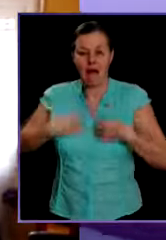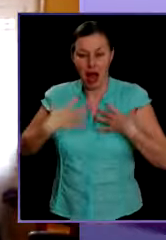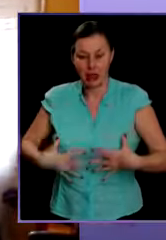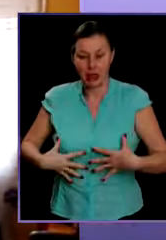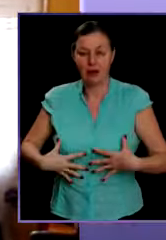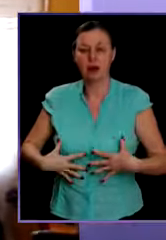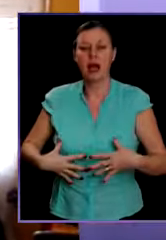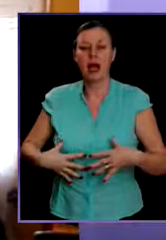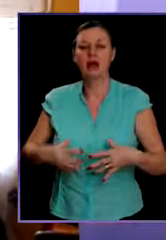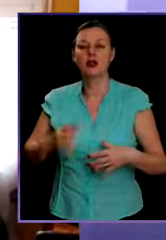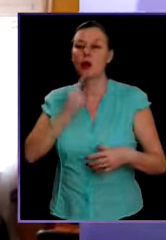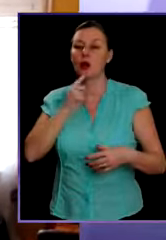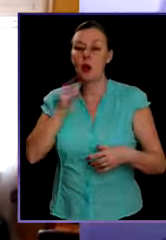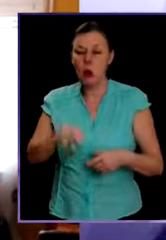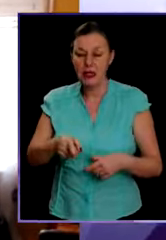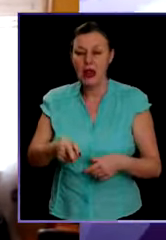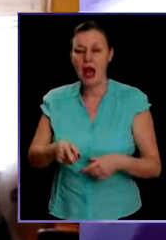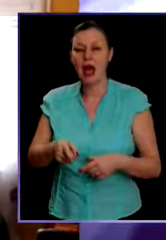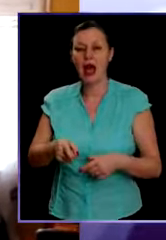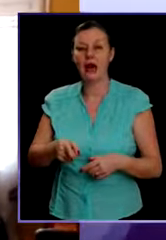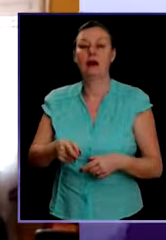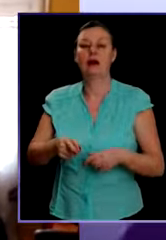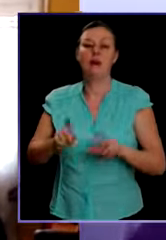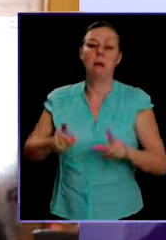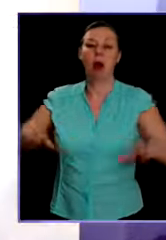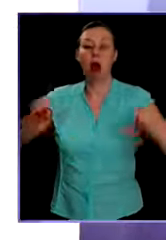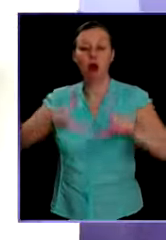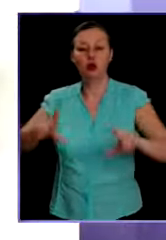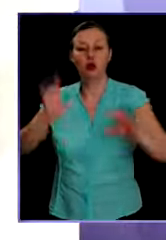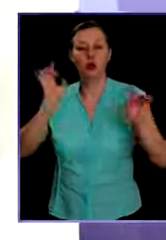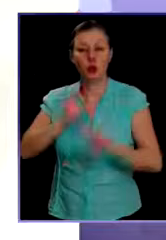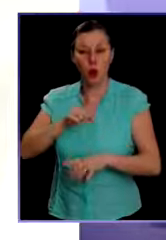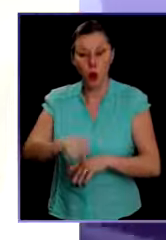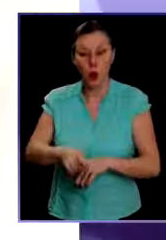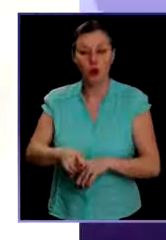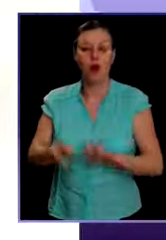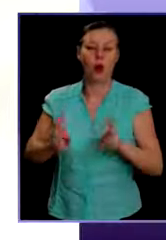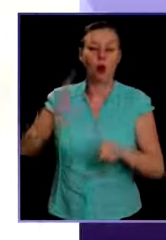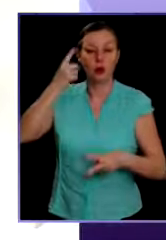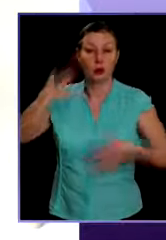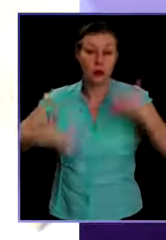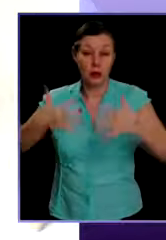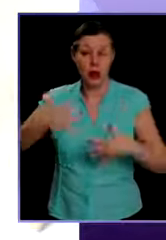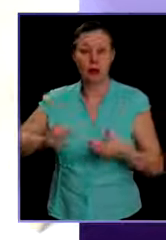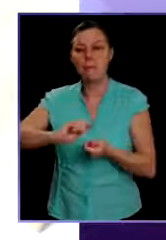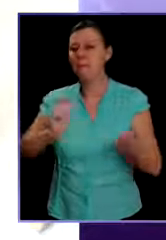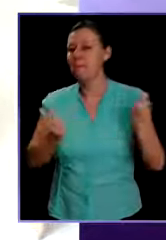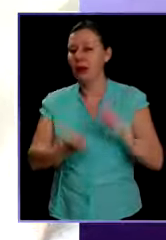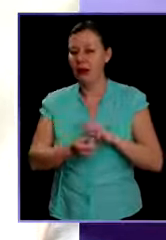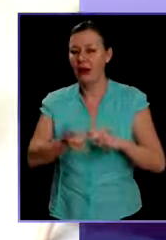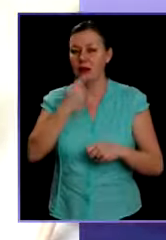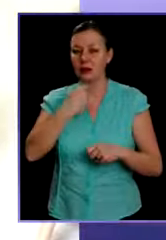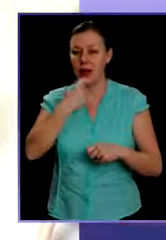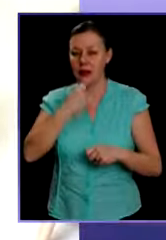erre hogyan hat a gyógyszer felszívódása, és hogy ez mennyire gyors, lassú, és hogyan tudjuk ezt összehangolni. Megváltozott